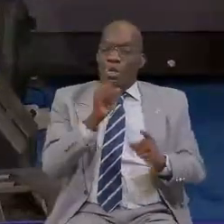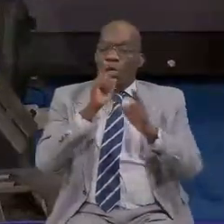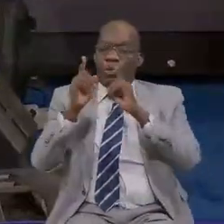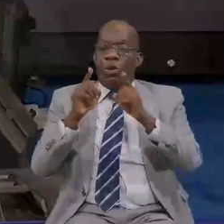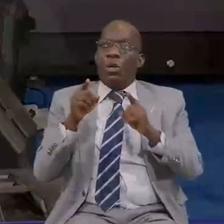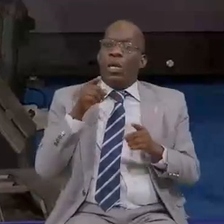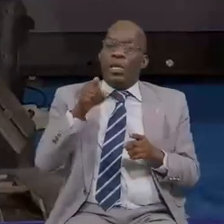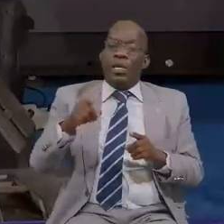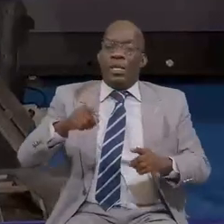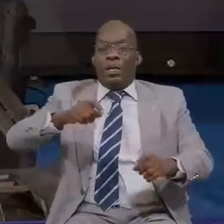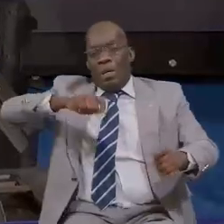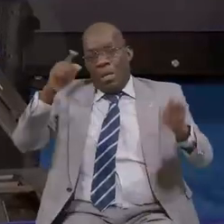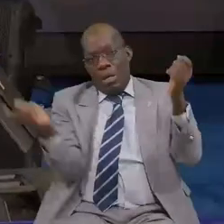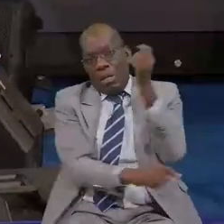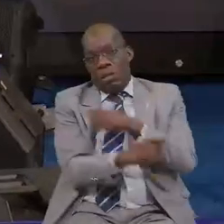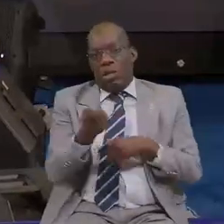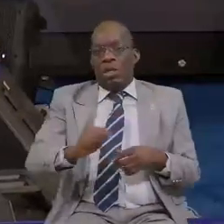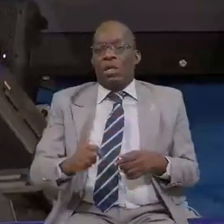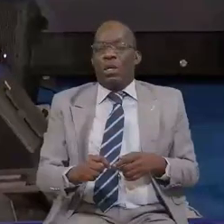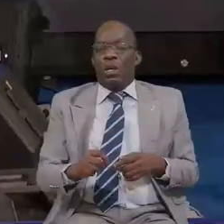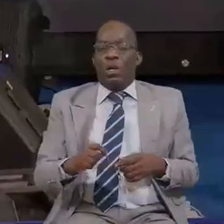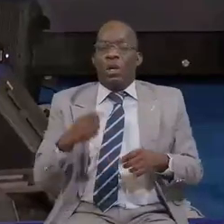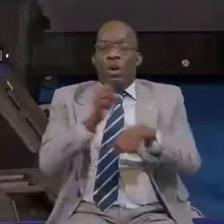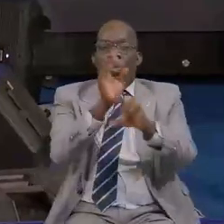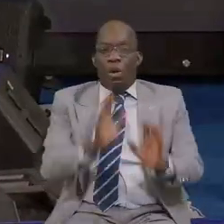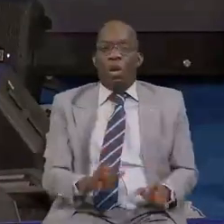fois. Et l'eau est sortie quand même.